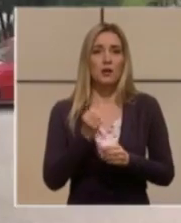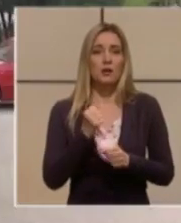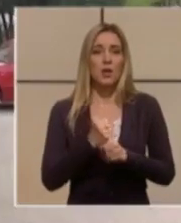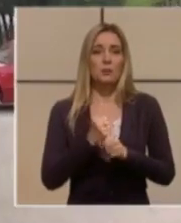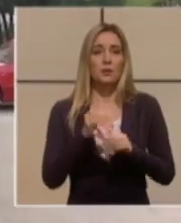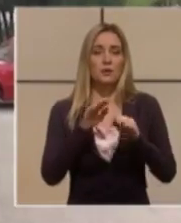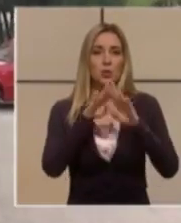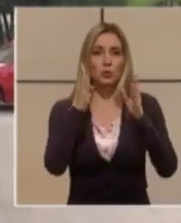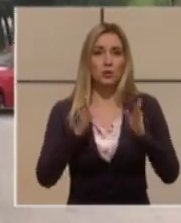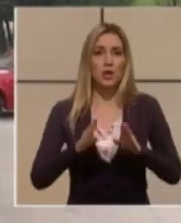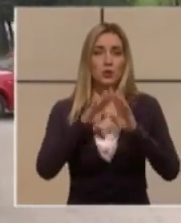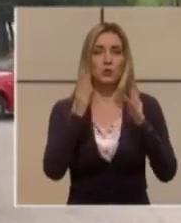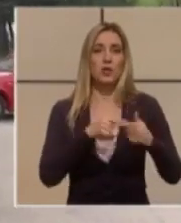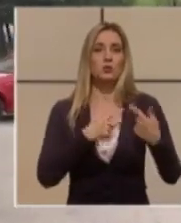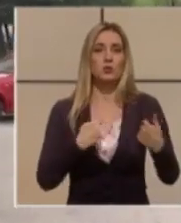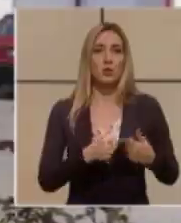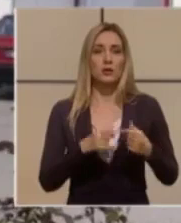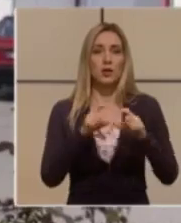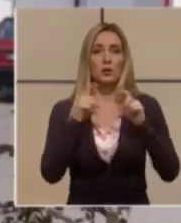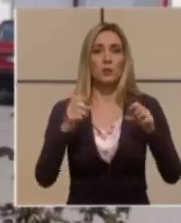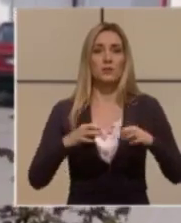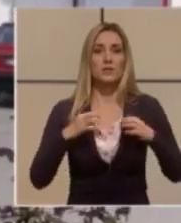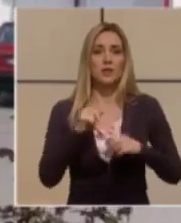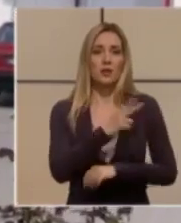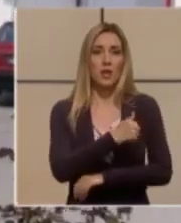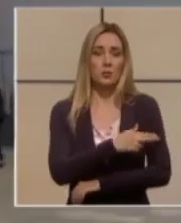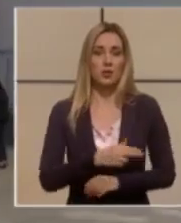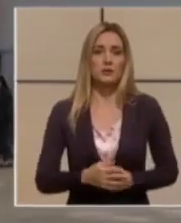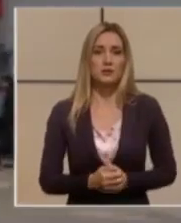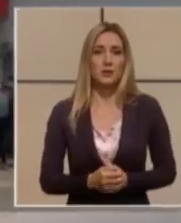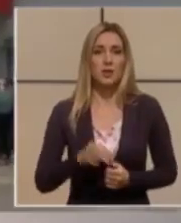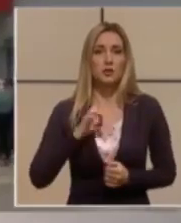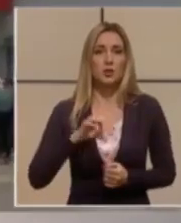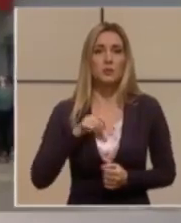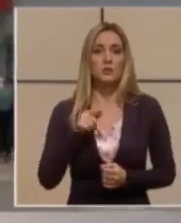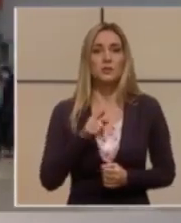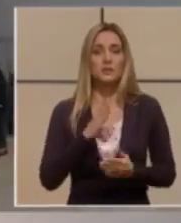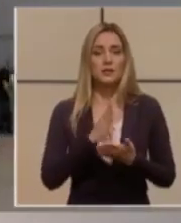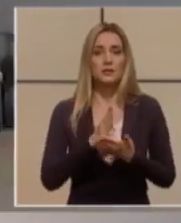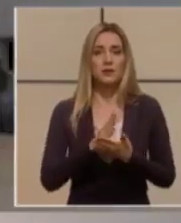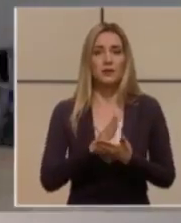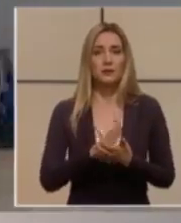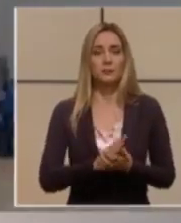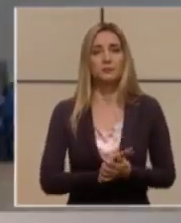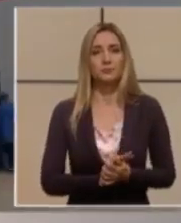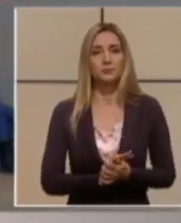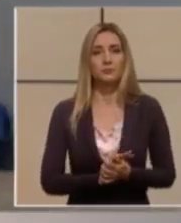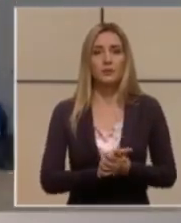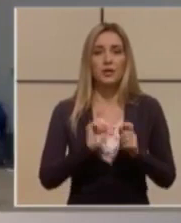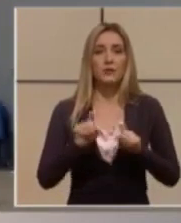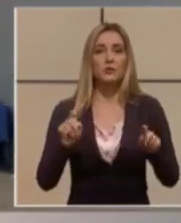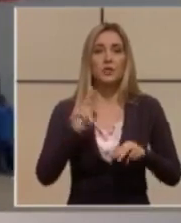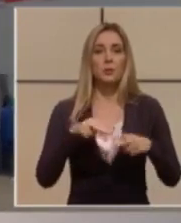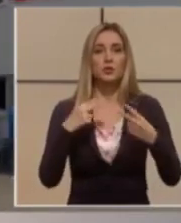tunele. Tuneli su donirani domovima zdravlja i bolnicama. S obzirom da se masa tih virusa